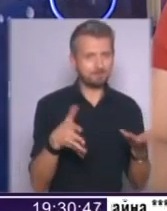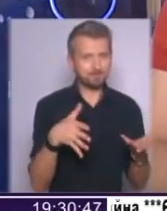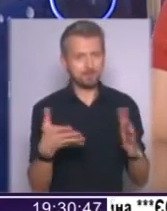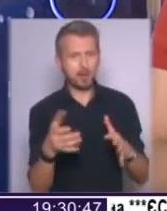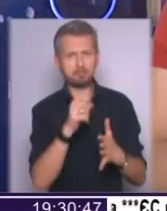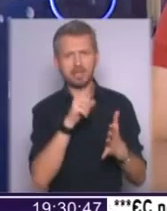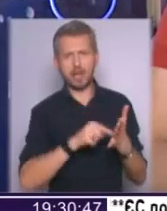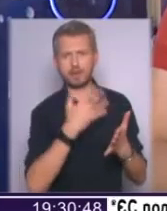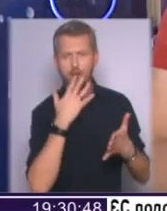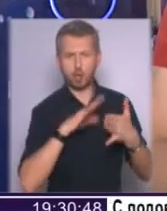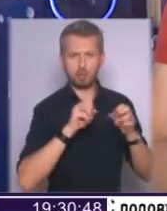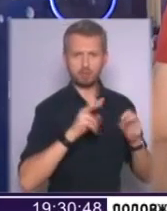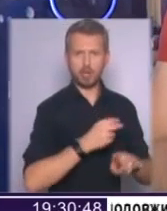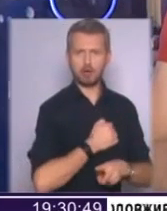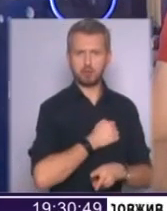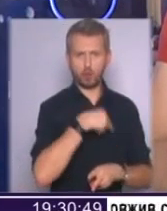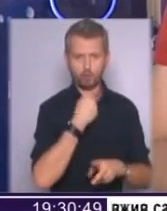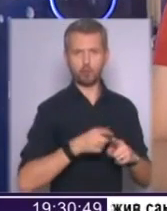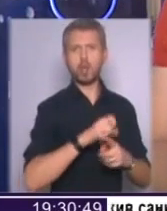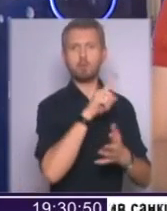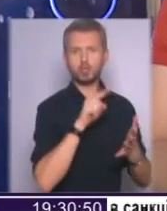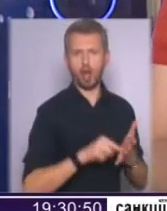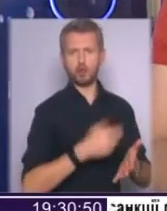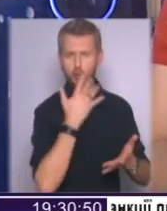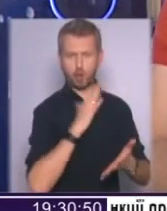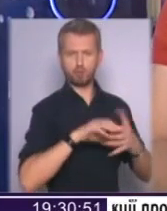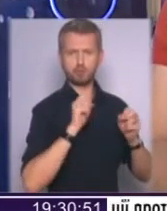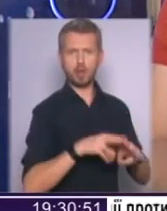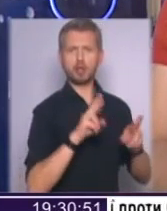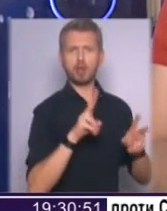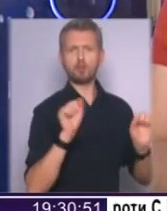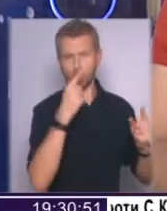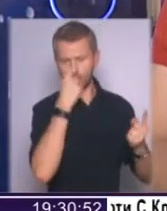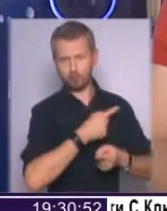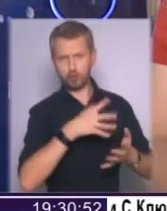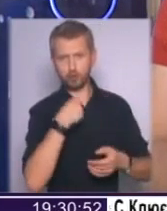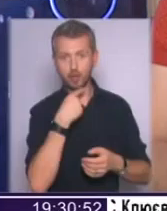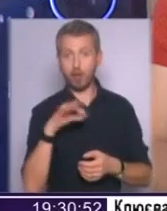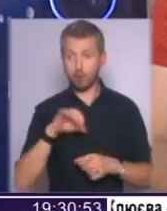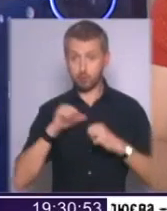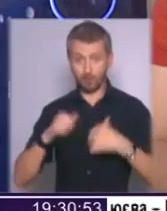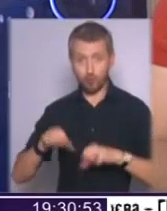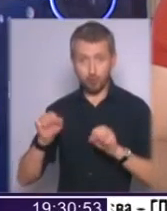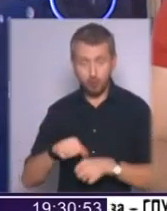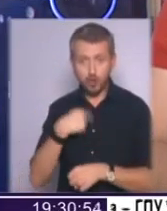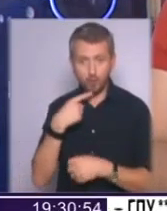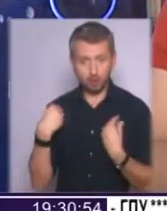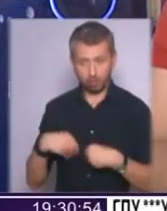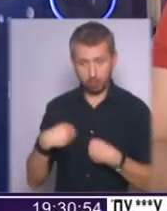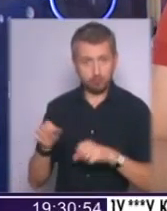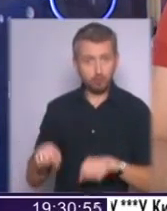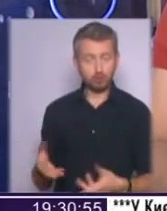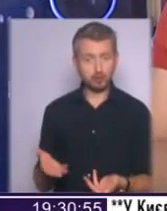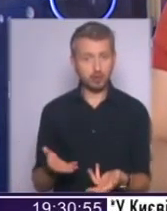безпеки, і армійці часто говорять, ну це ж питання національної безпеки, як про це можна публічно говорити? Ну про форму можна говорити, да, мені здається. Але ми бачимо взагалі,